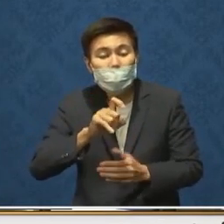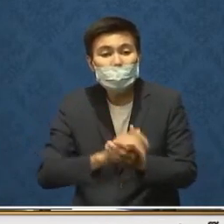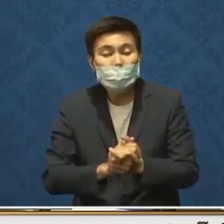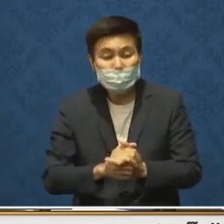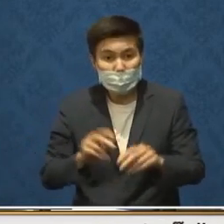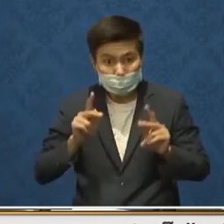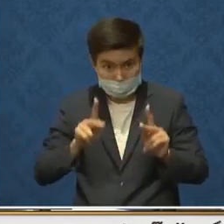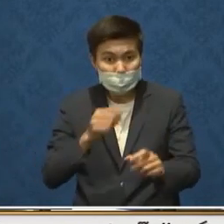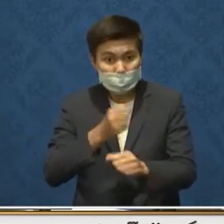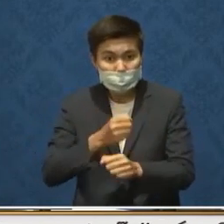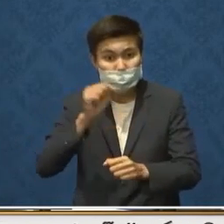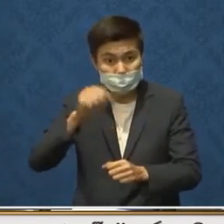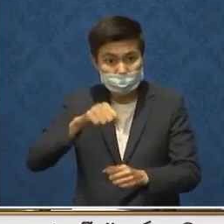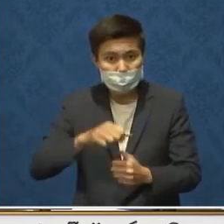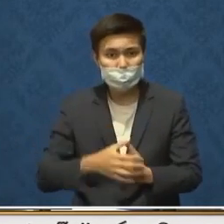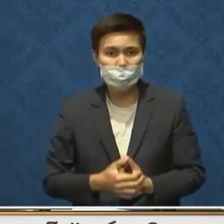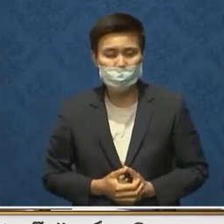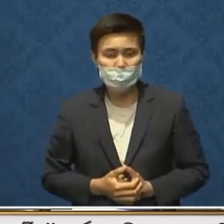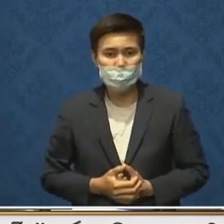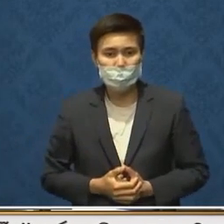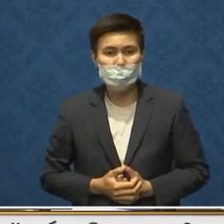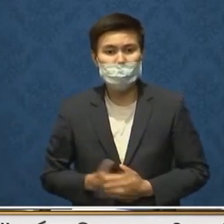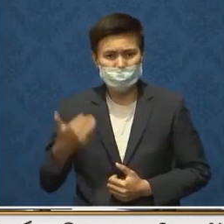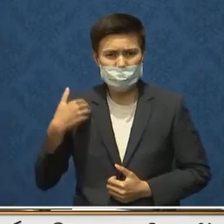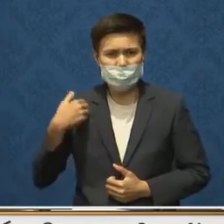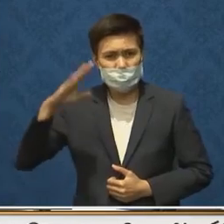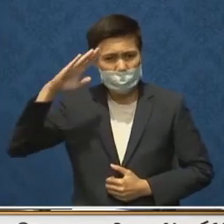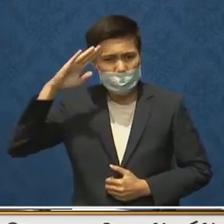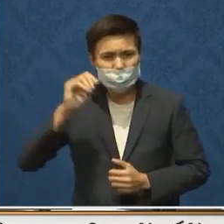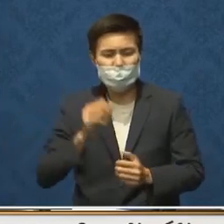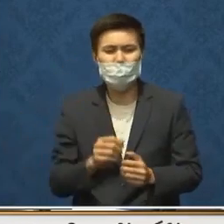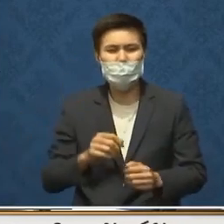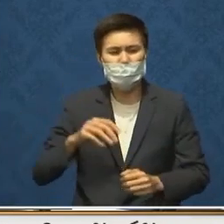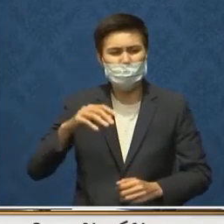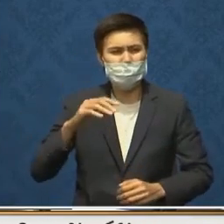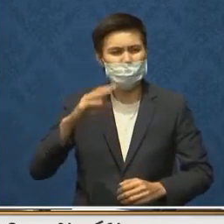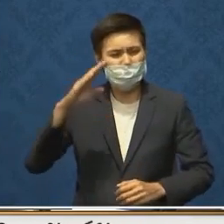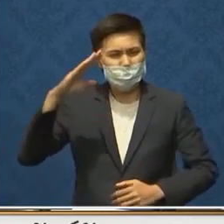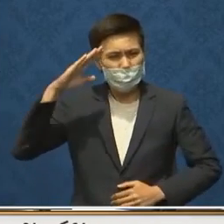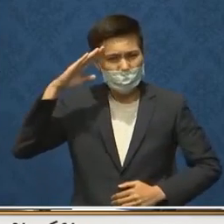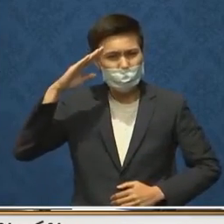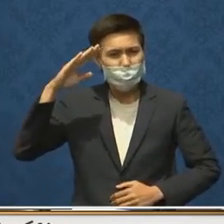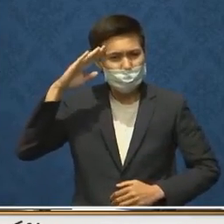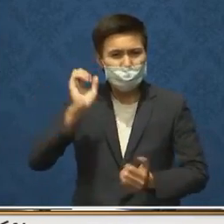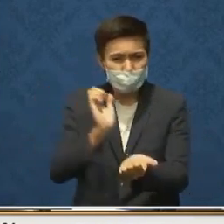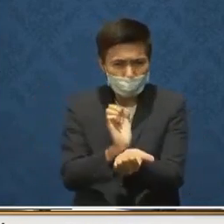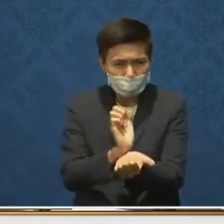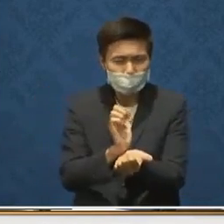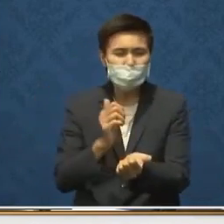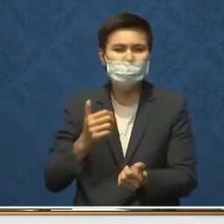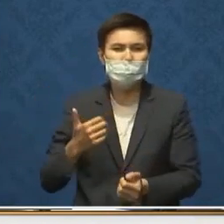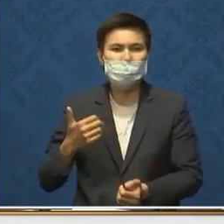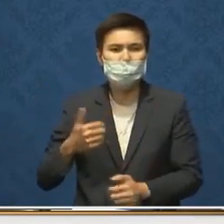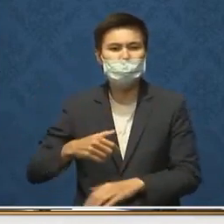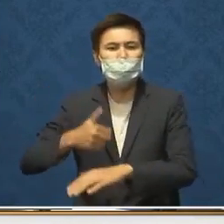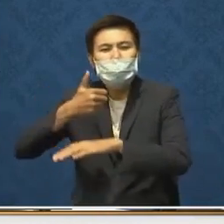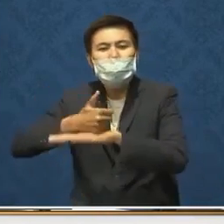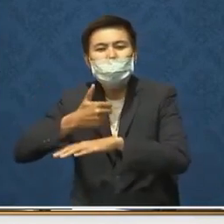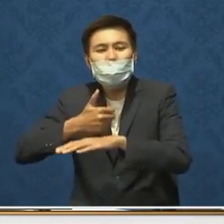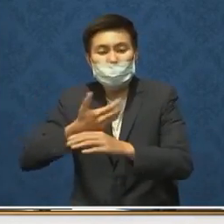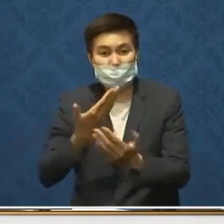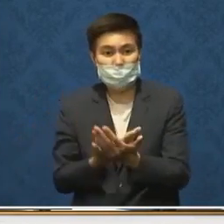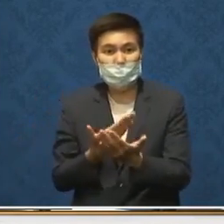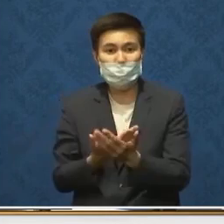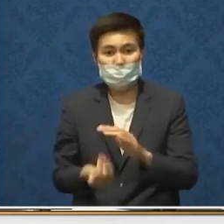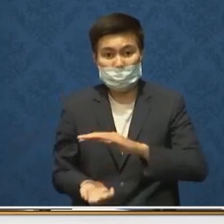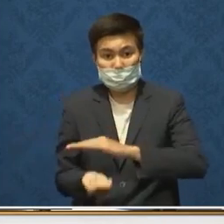ลูรองนั้อย่ไ ที่ไหนร่หาร ใรวหดทัหลาย มีบางคนไปเป็หัวแ่เองทำก